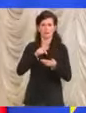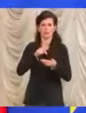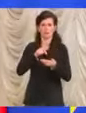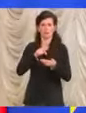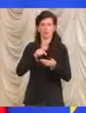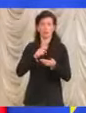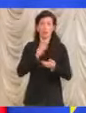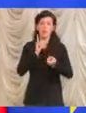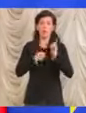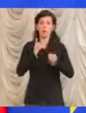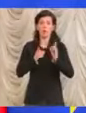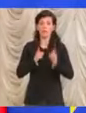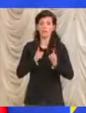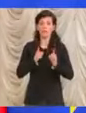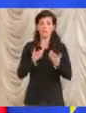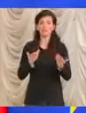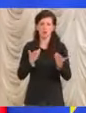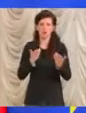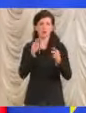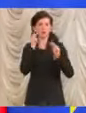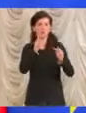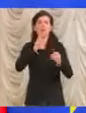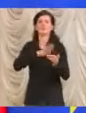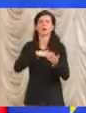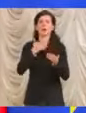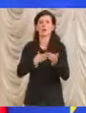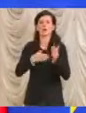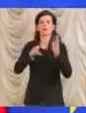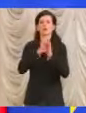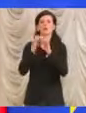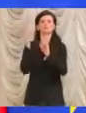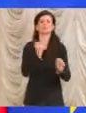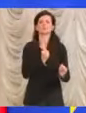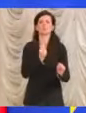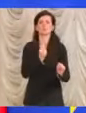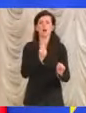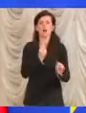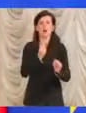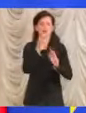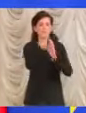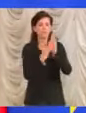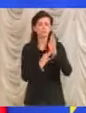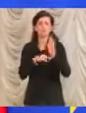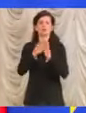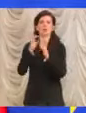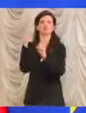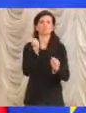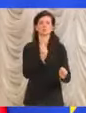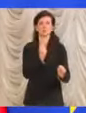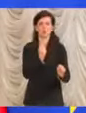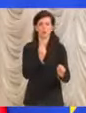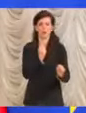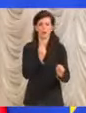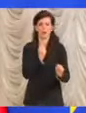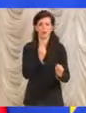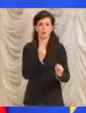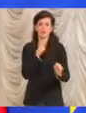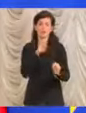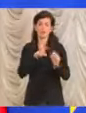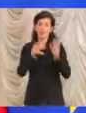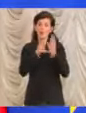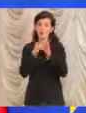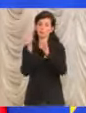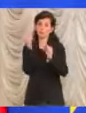politico sono i valori costituzionali i principi costituzionali e anche però nella costituzione attenzione si tratta di